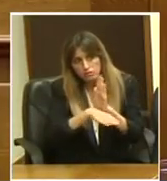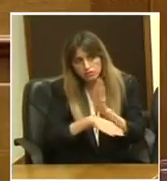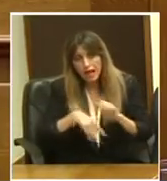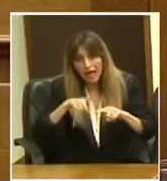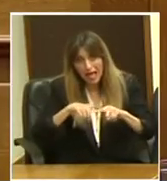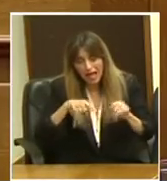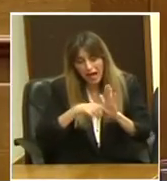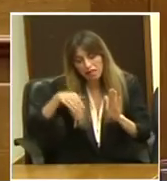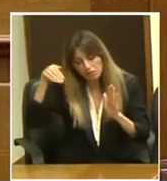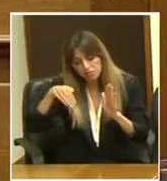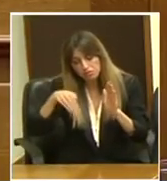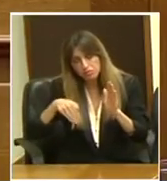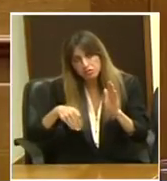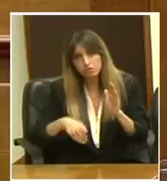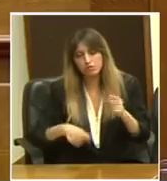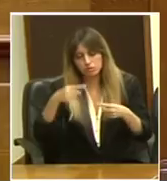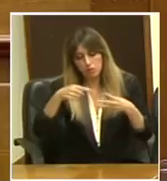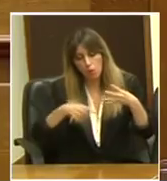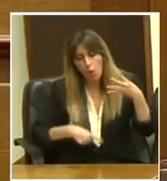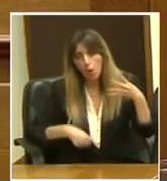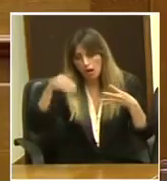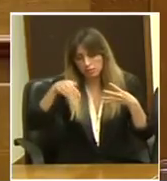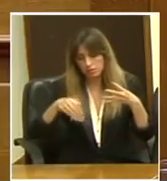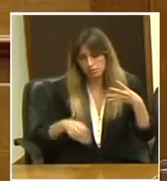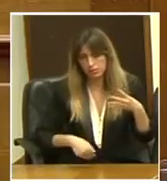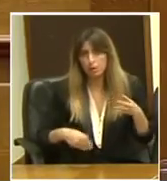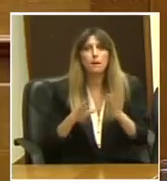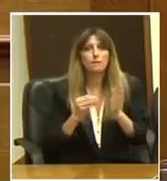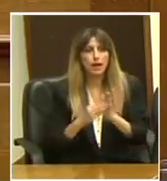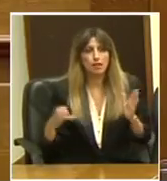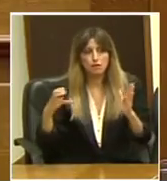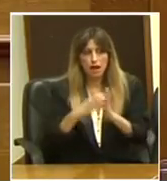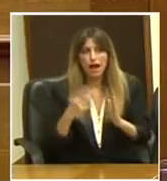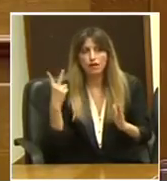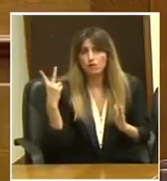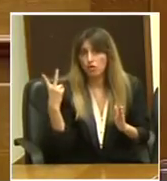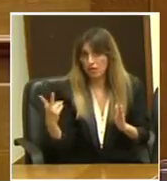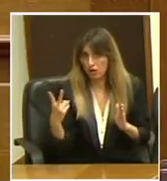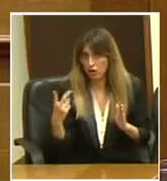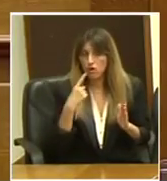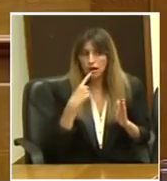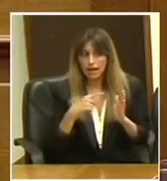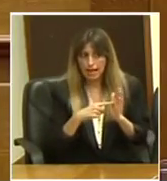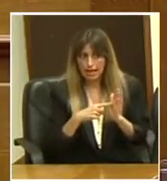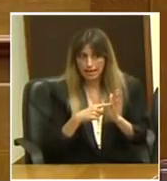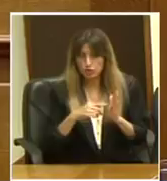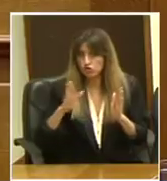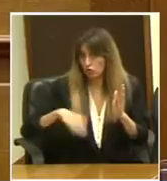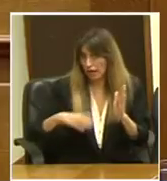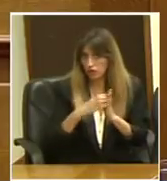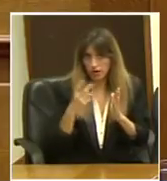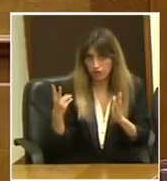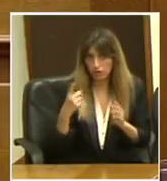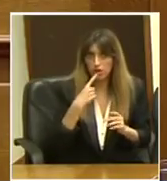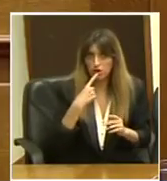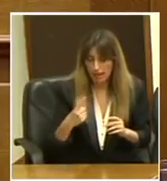αυτοί οι όροι? Είναι στο άρθρο 2, στο τελευταίο του σημείο, λέει, θα γνωστοποιήσει